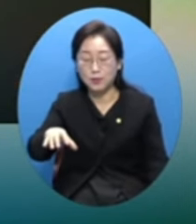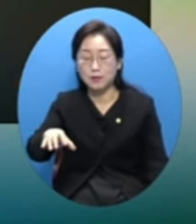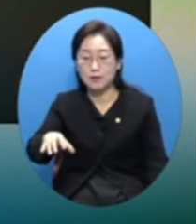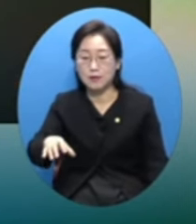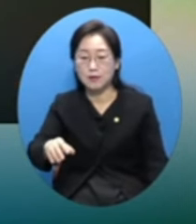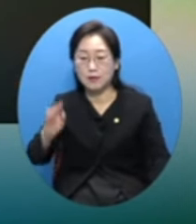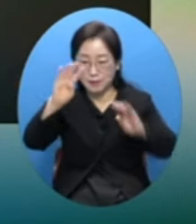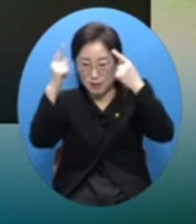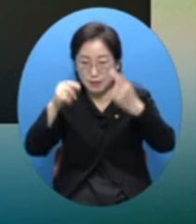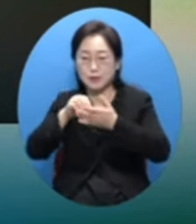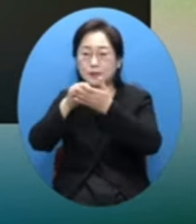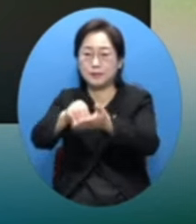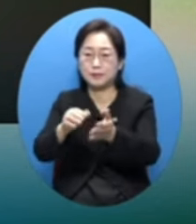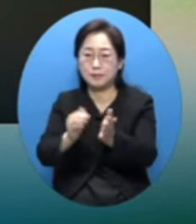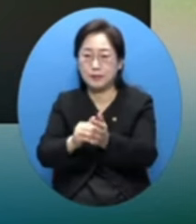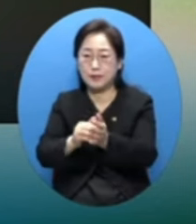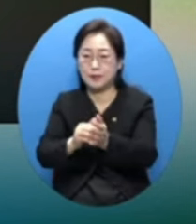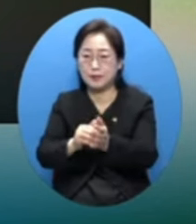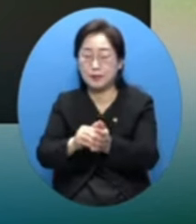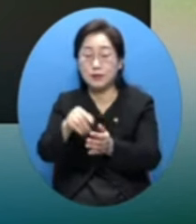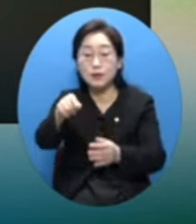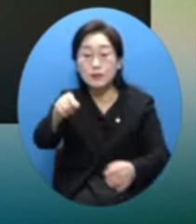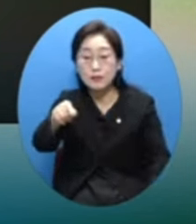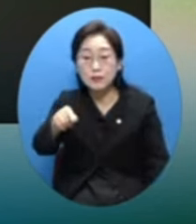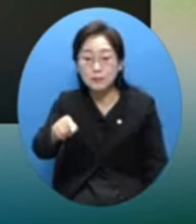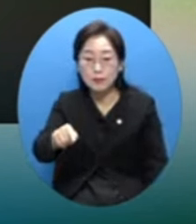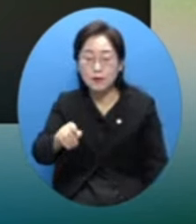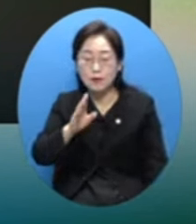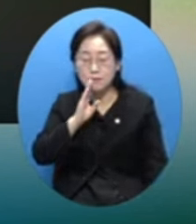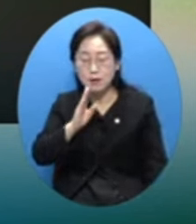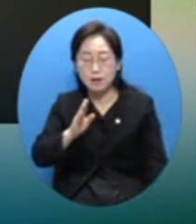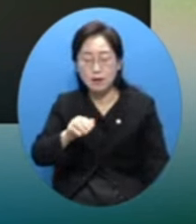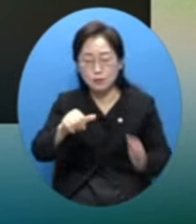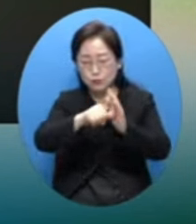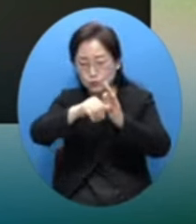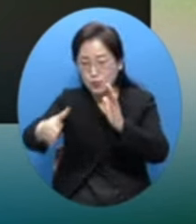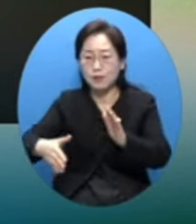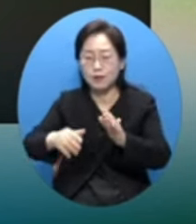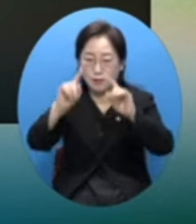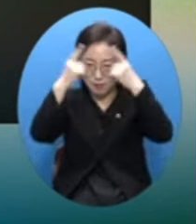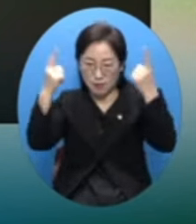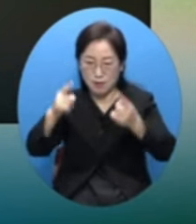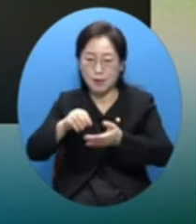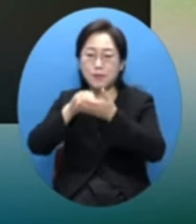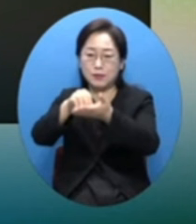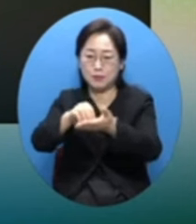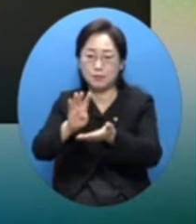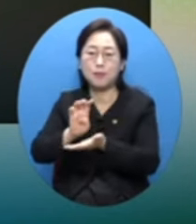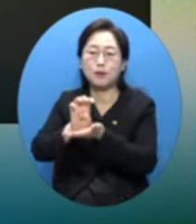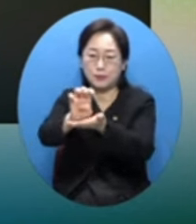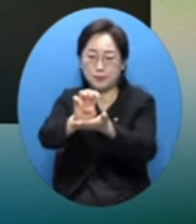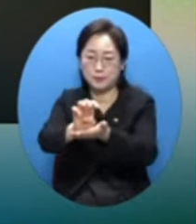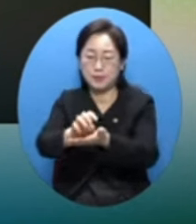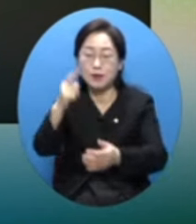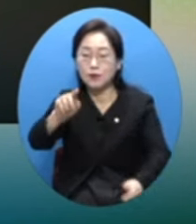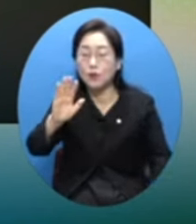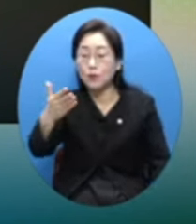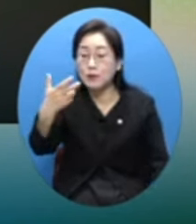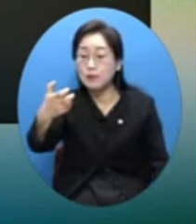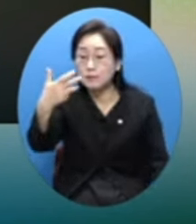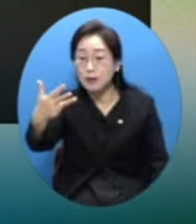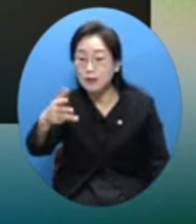입학해서이 오스틴 텍사 대학교는 남부의 하바라 하는 명문 대학입니다 이것으로 편입해서 1978년